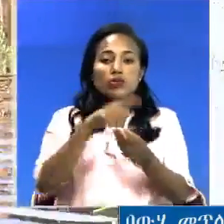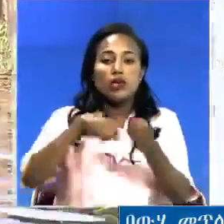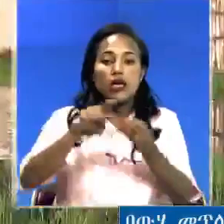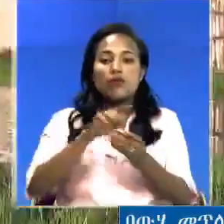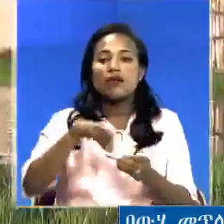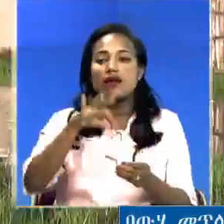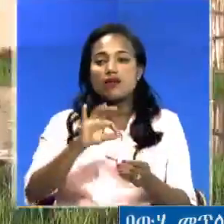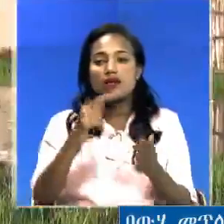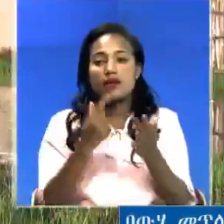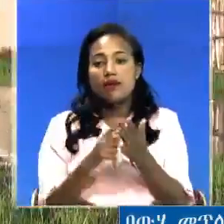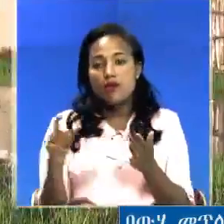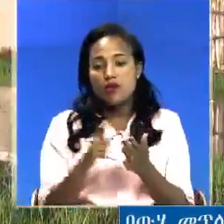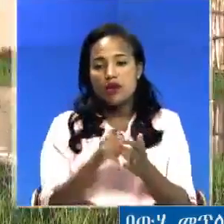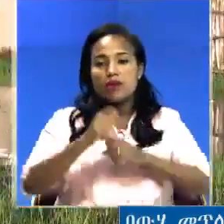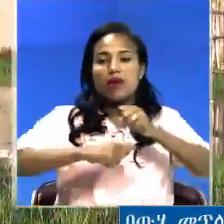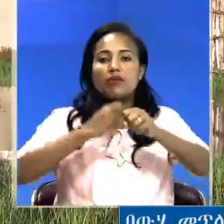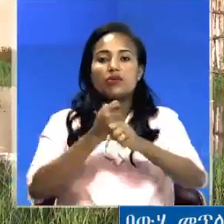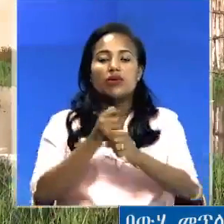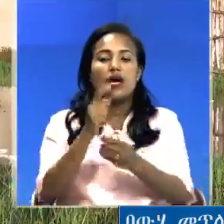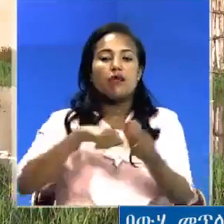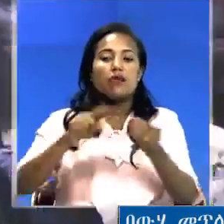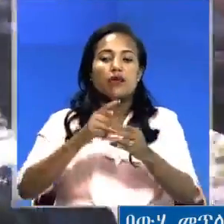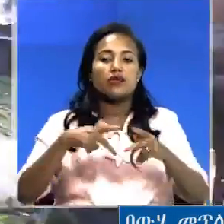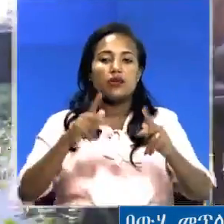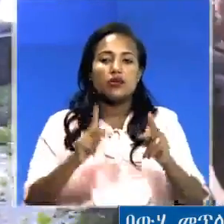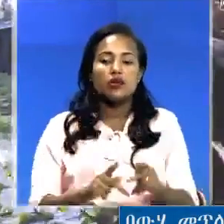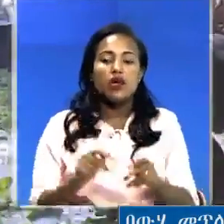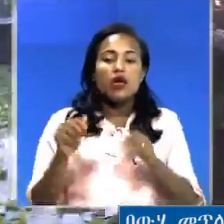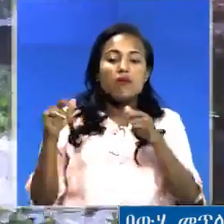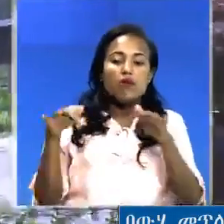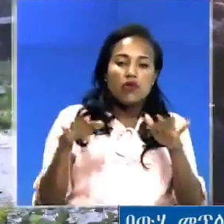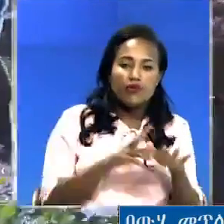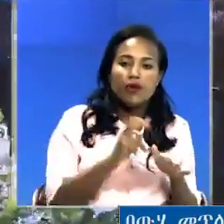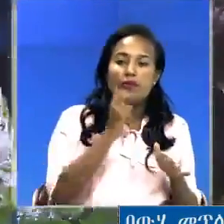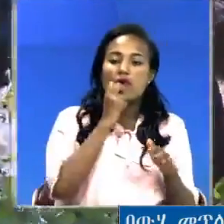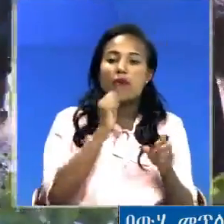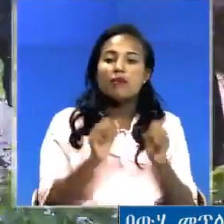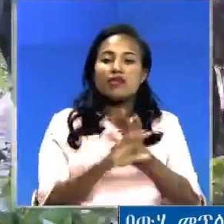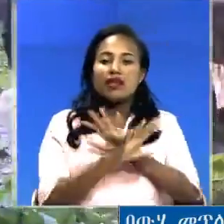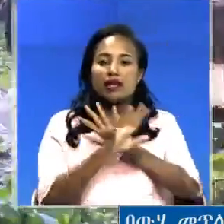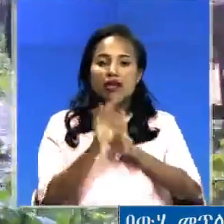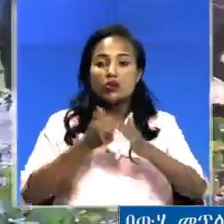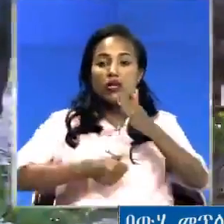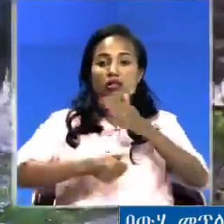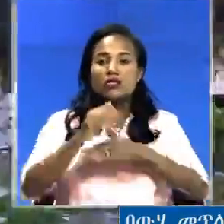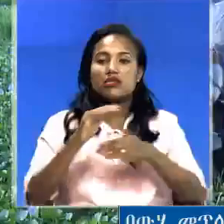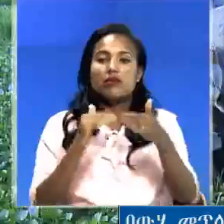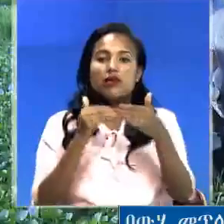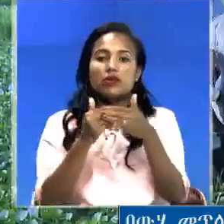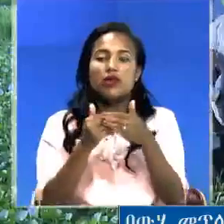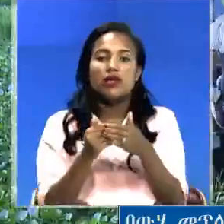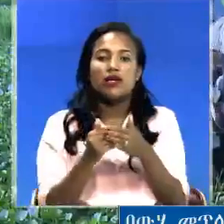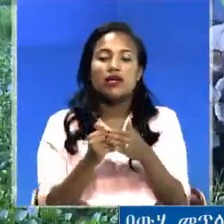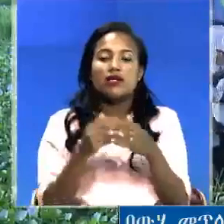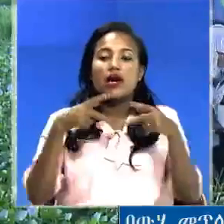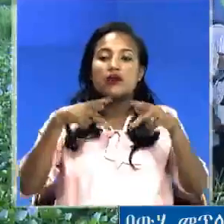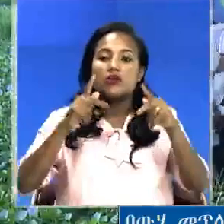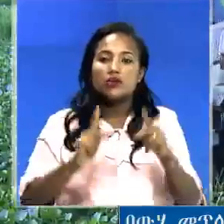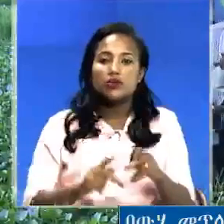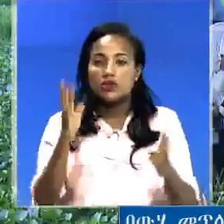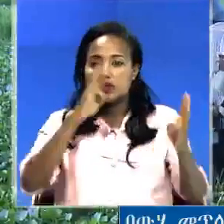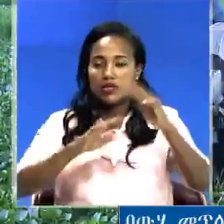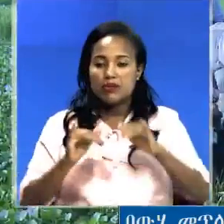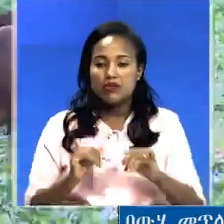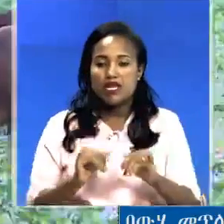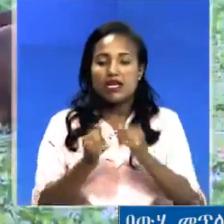ይህ በመሆኑም በየዓመቱ የአካባቢው አርሶ አደሮች በጎርፍና በውሃ መጥለቅለቅ ጉዳት ይደርስባቸዋል። የአርሶ አደሮችን ችግር